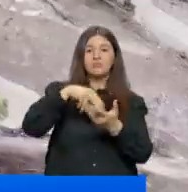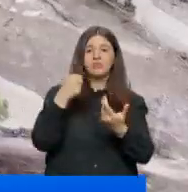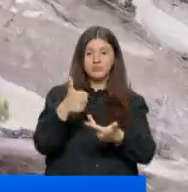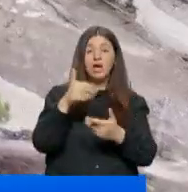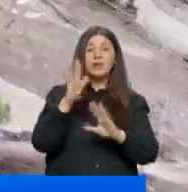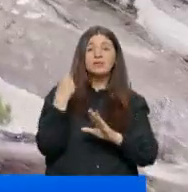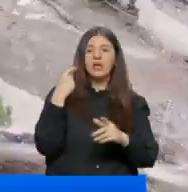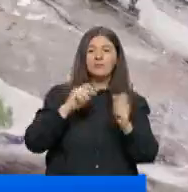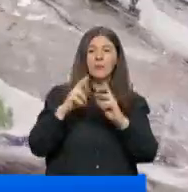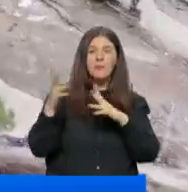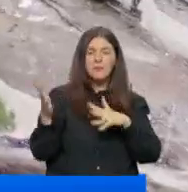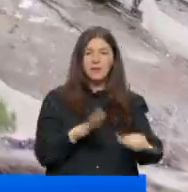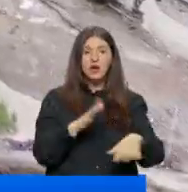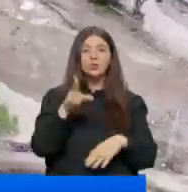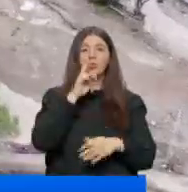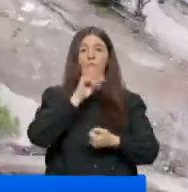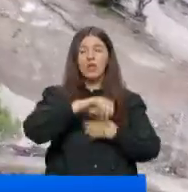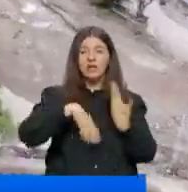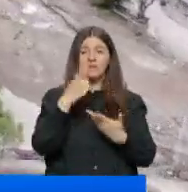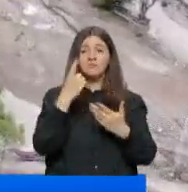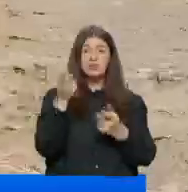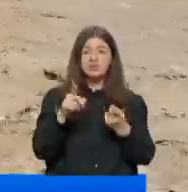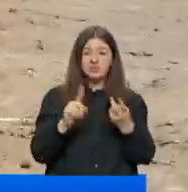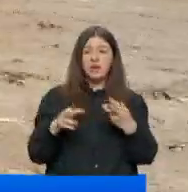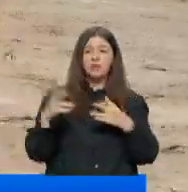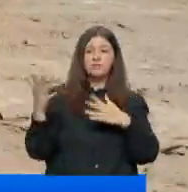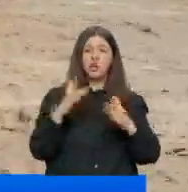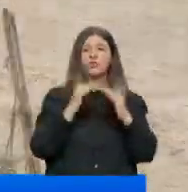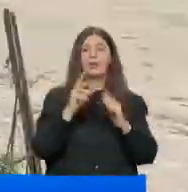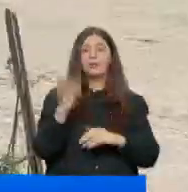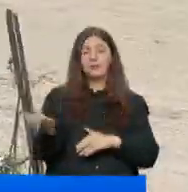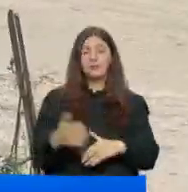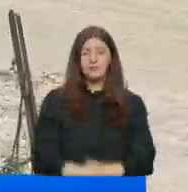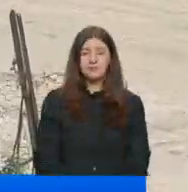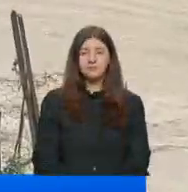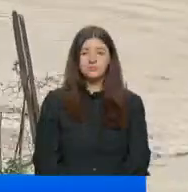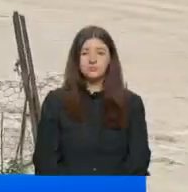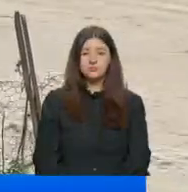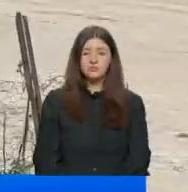Yeni yapılanlarsa yıkılıyor. Son afette birbiri ardına yıkılan köprüler gibi.